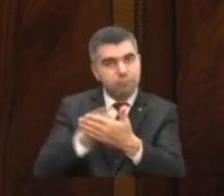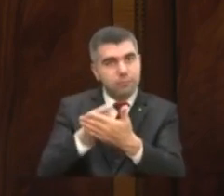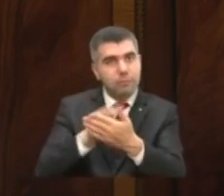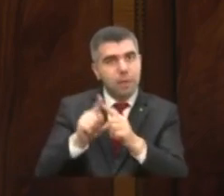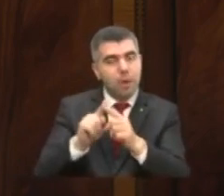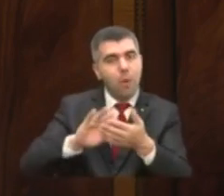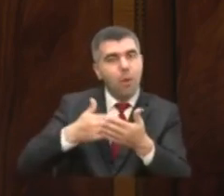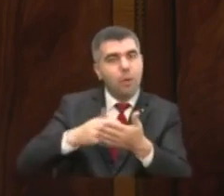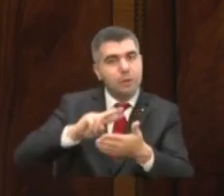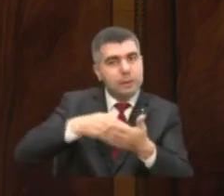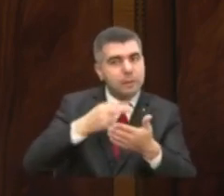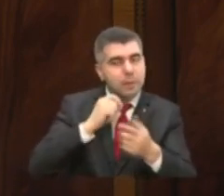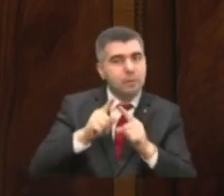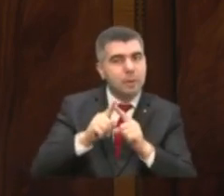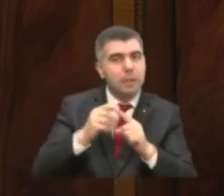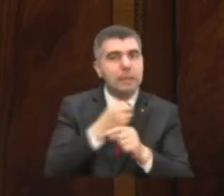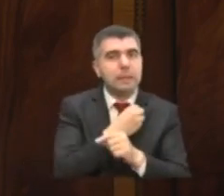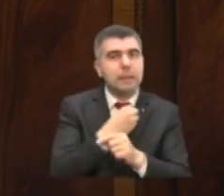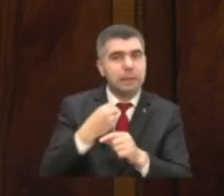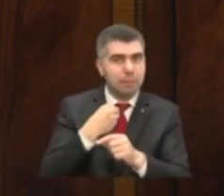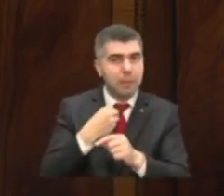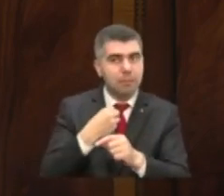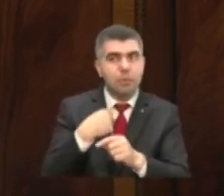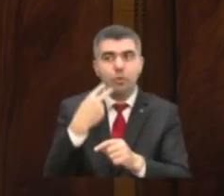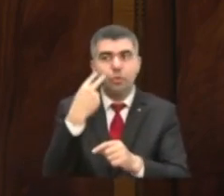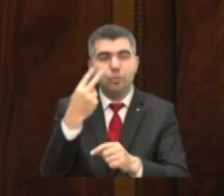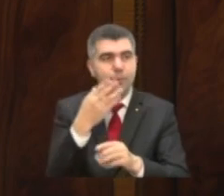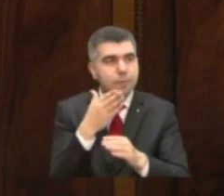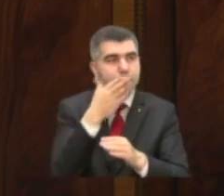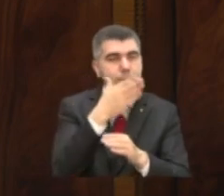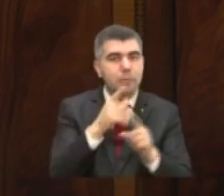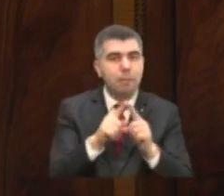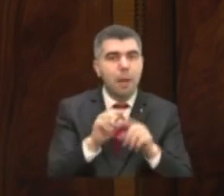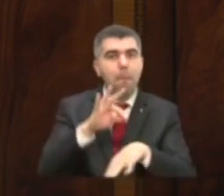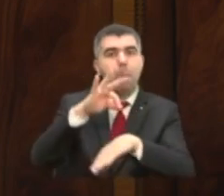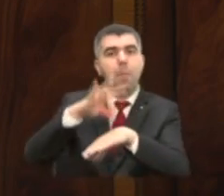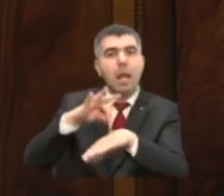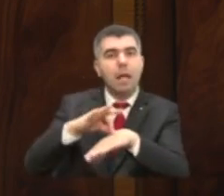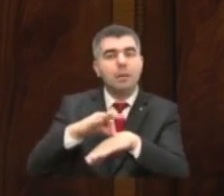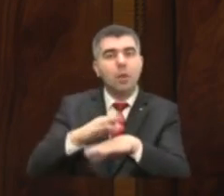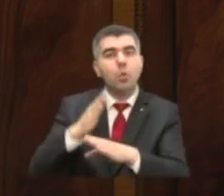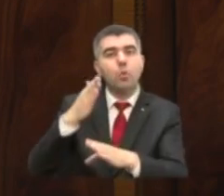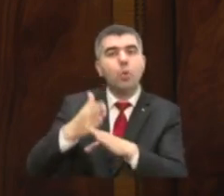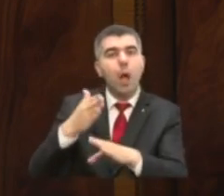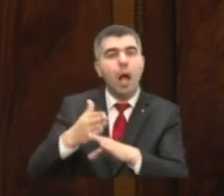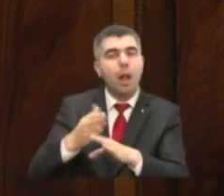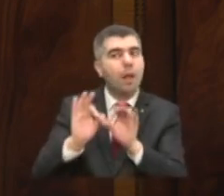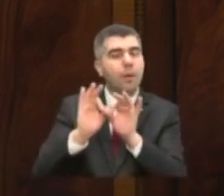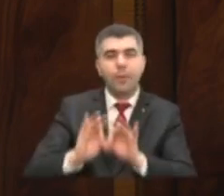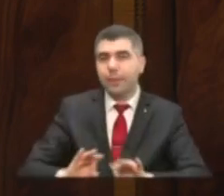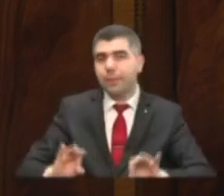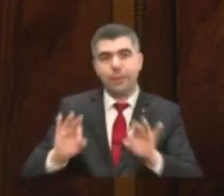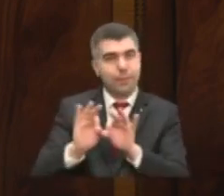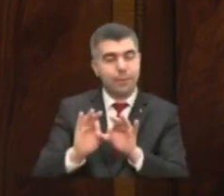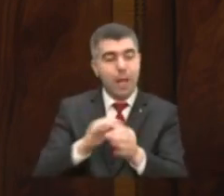المراكز الصحية اليوم ما فيهاش الأدوية ديال مرض السكري، كاينين 3 كاين فقط 1، ما فيهاش الأدوية ديال